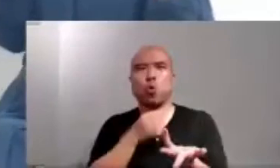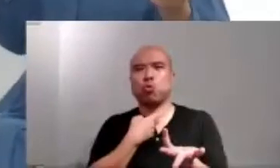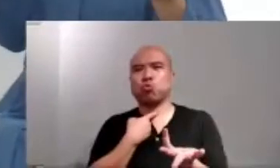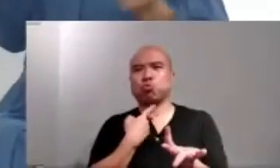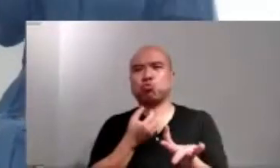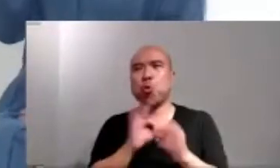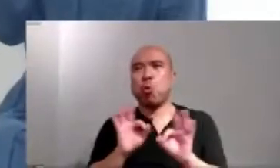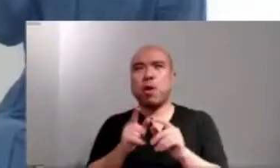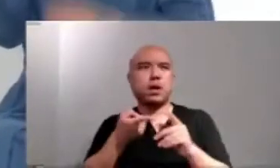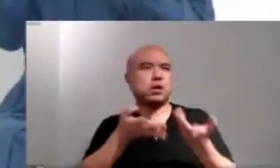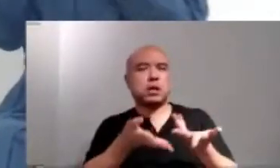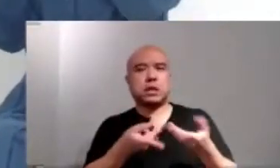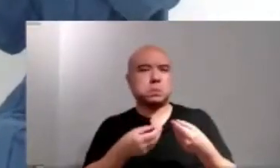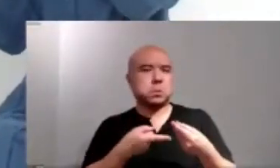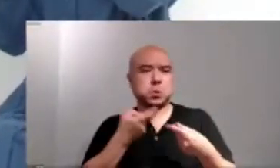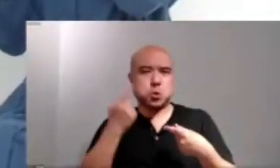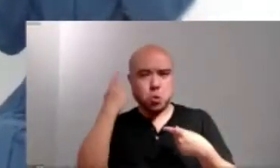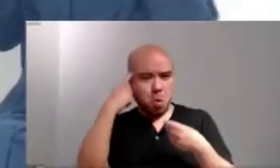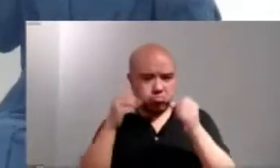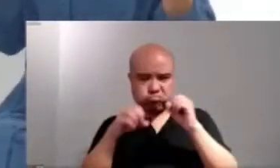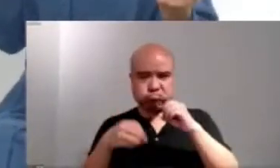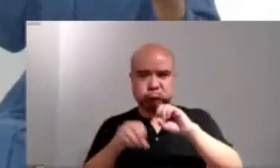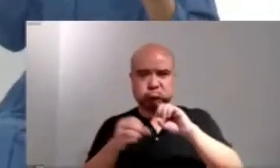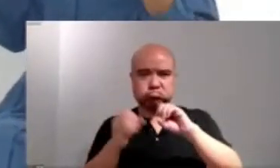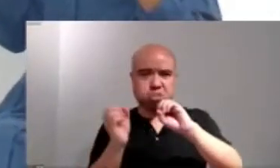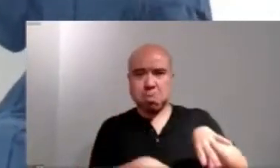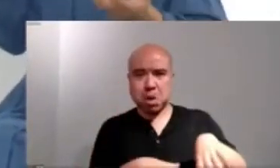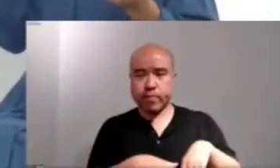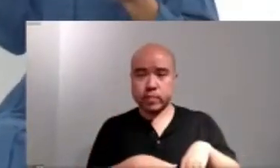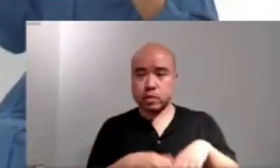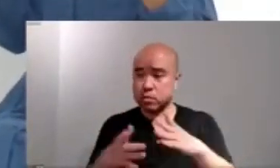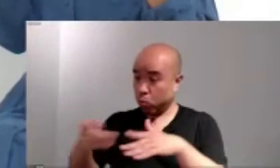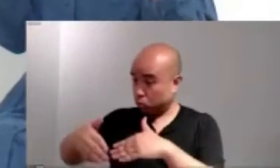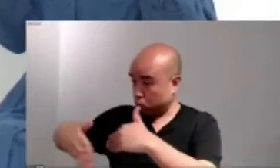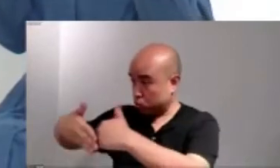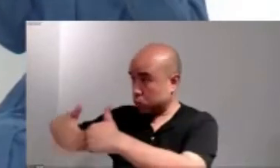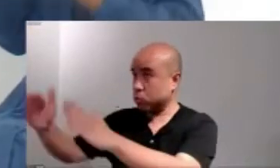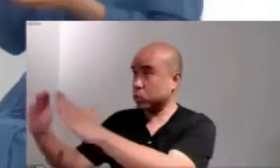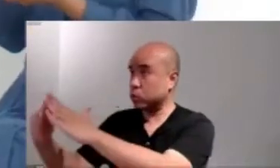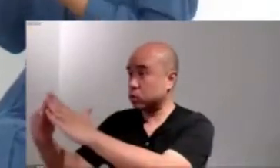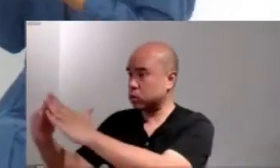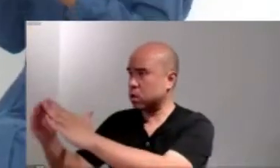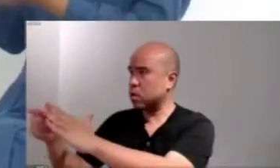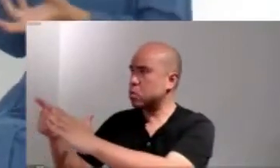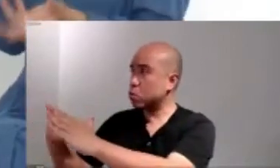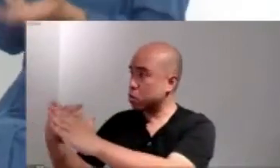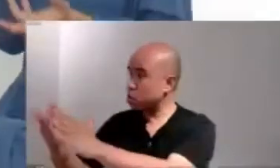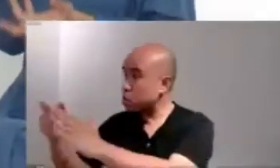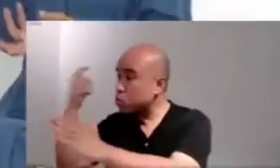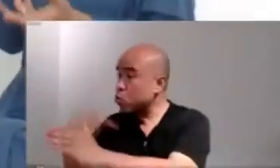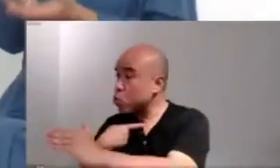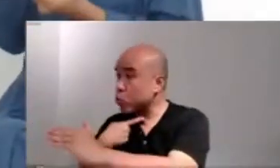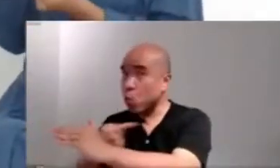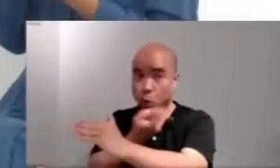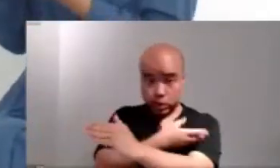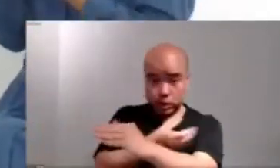嘅嘢嚟嘅。但係可能喺隔離屋有另一個人咧，其實係想要我哋。個屋間屋入邊嘅某一